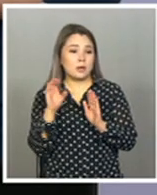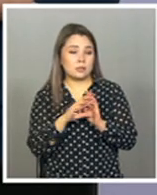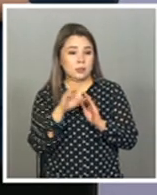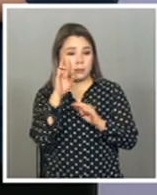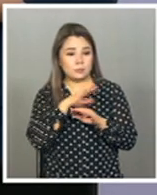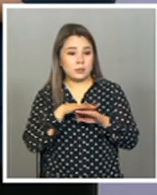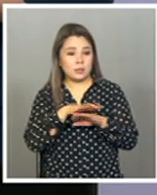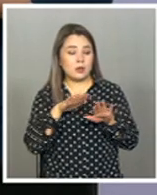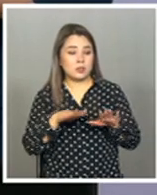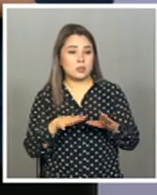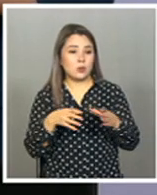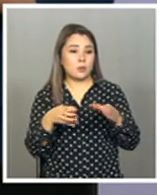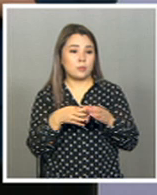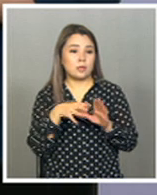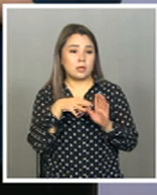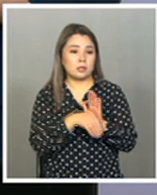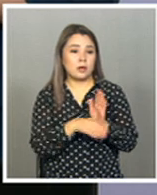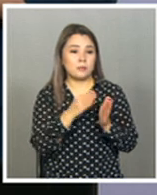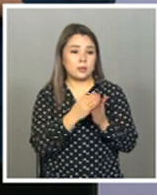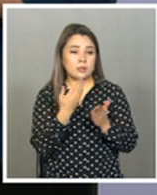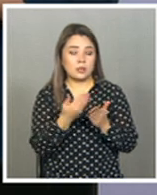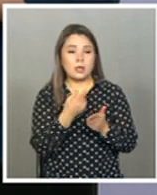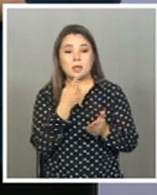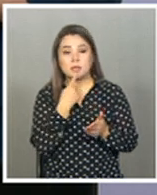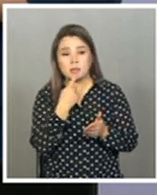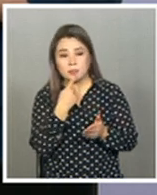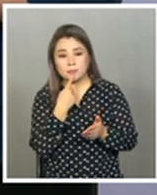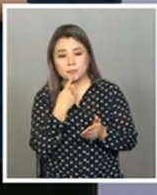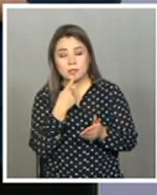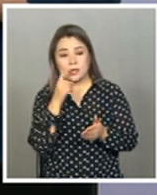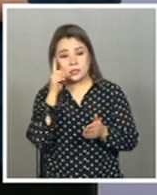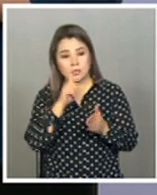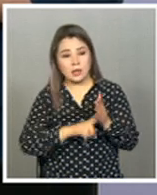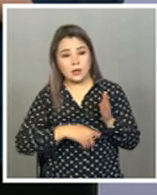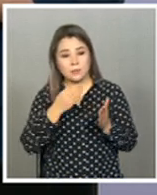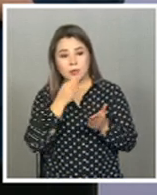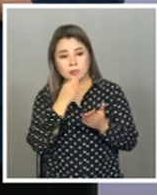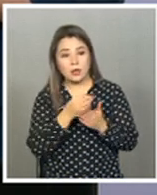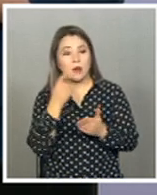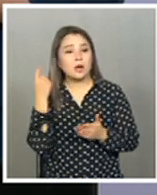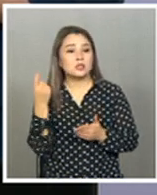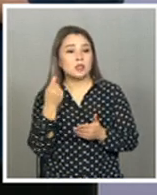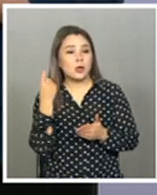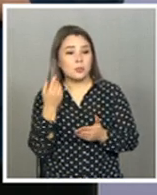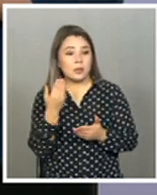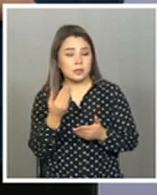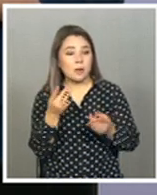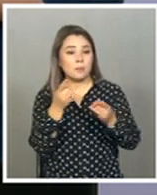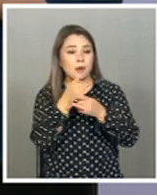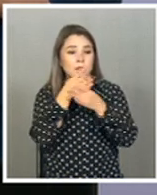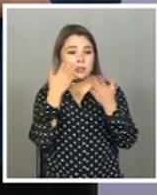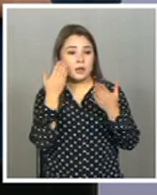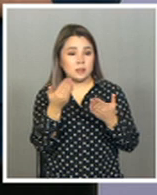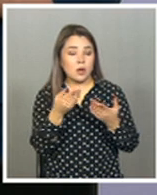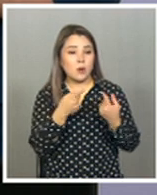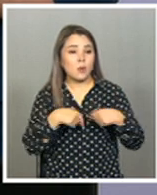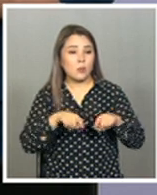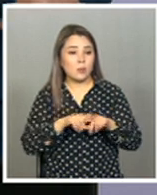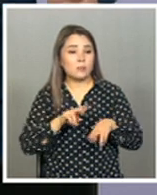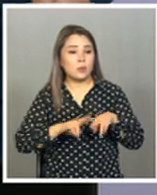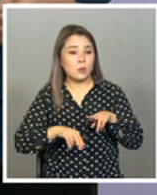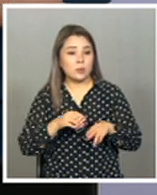құрамында болуы, бұл тайпалардың тілінің, наным-сенімі, шаруашылығы, мәдениеті, қоғамдық